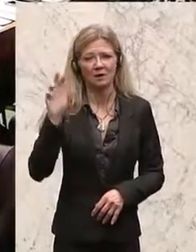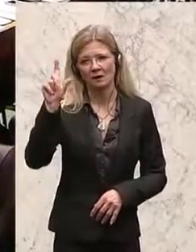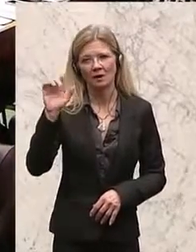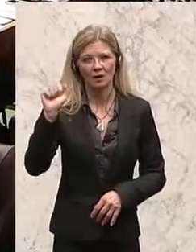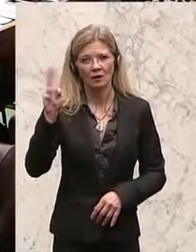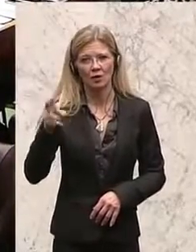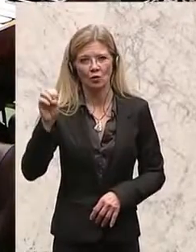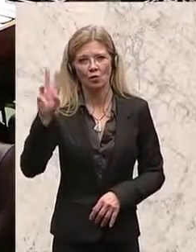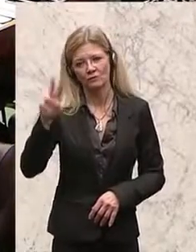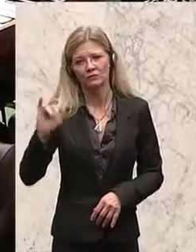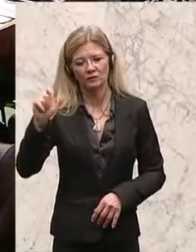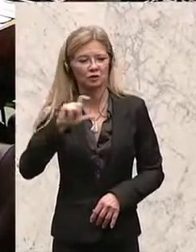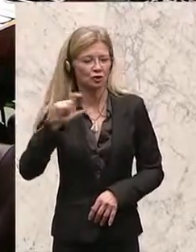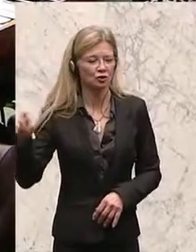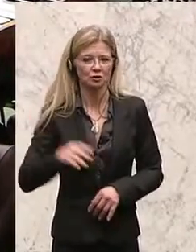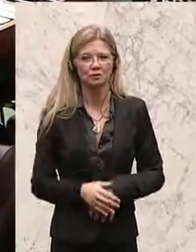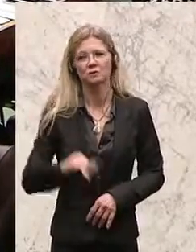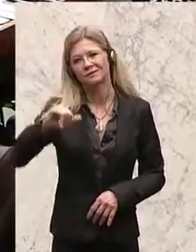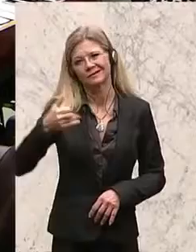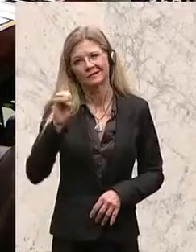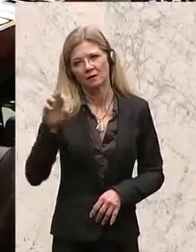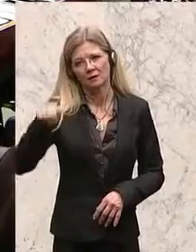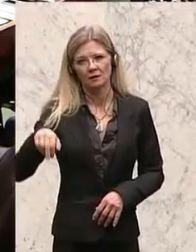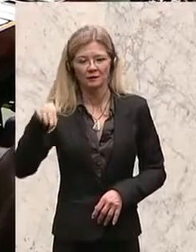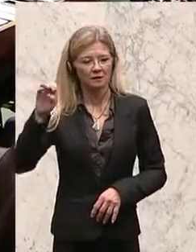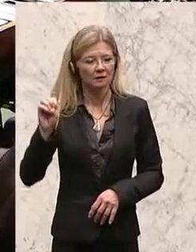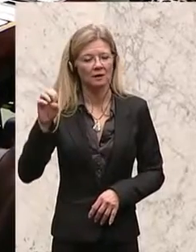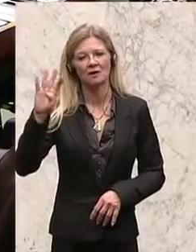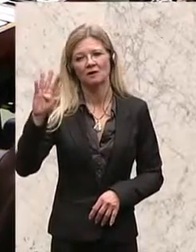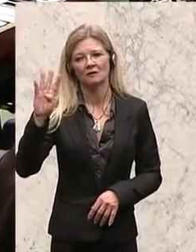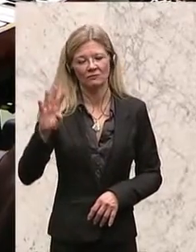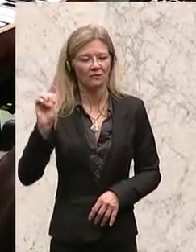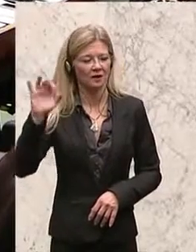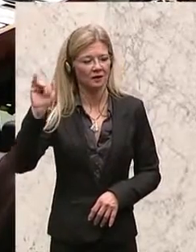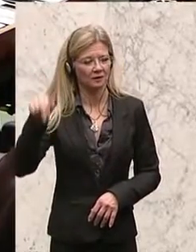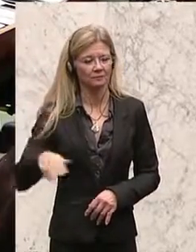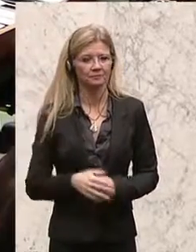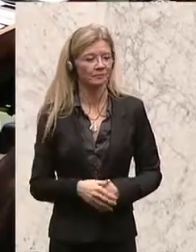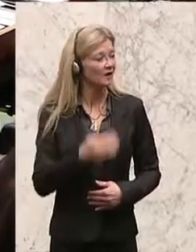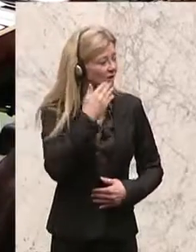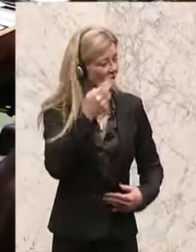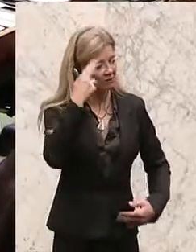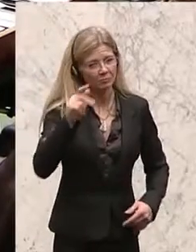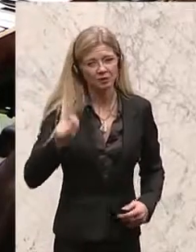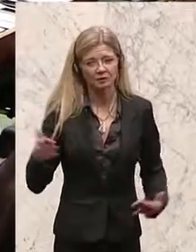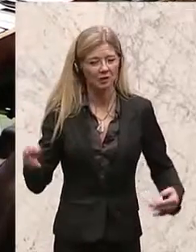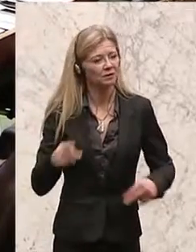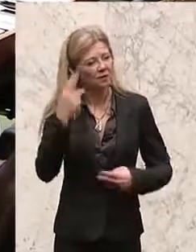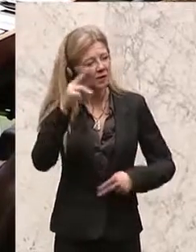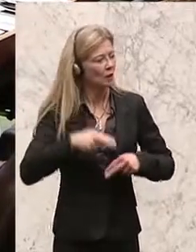danke präsident der bundesminister wer die kolleginnen und kollegen sind jetzt wieder eine reihe von